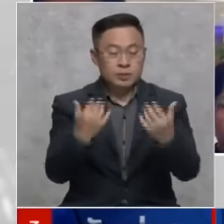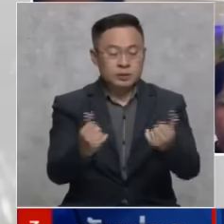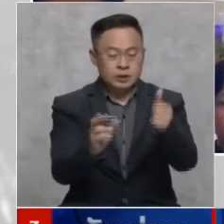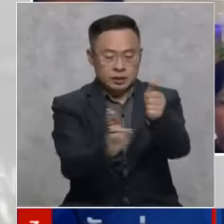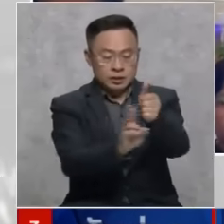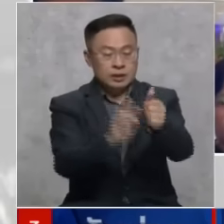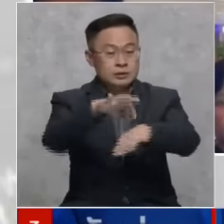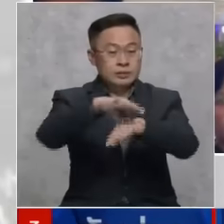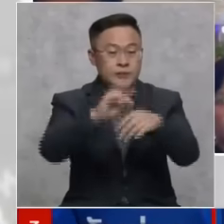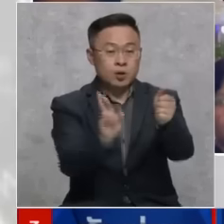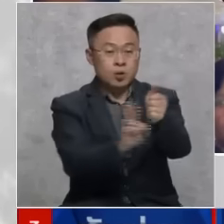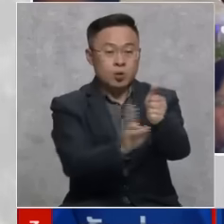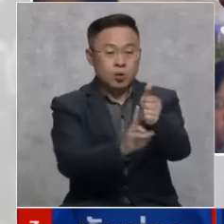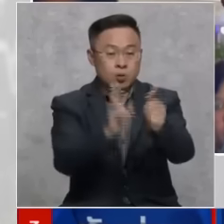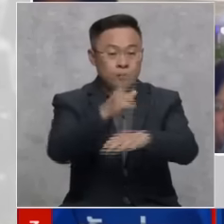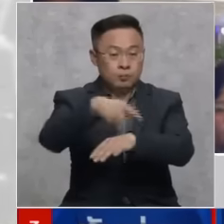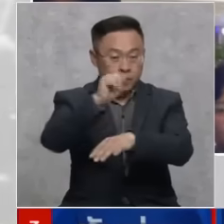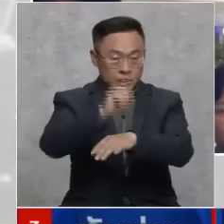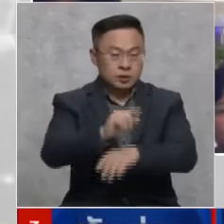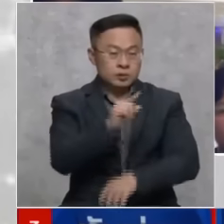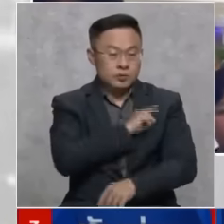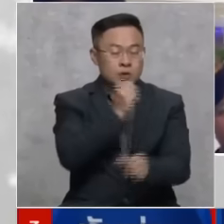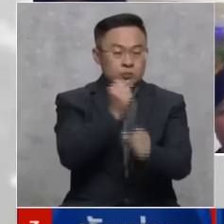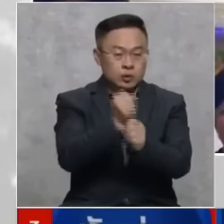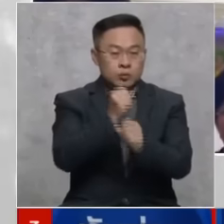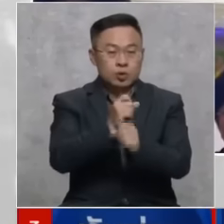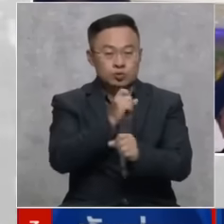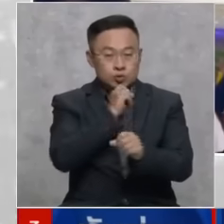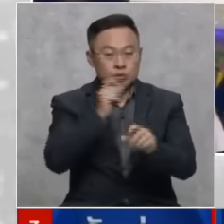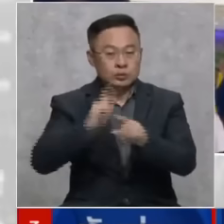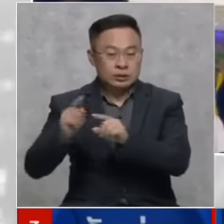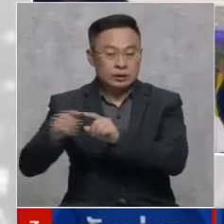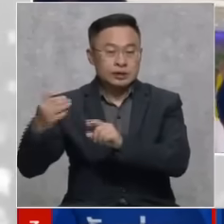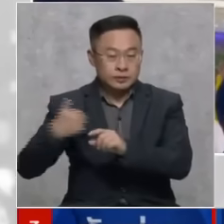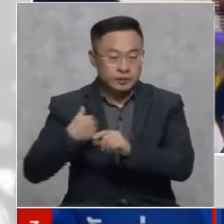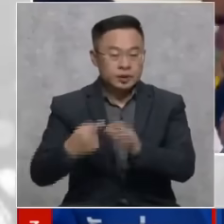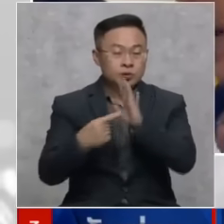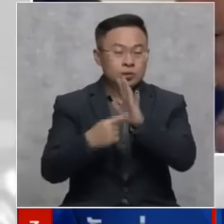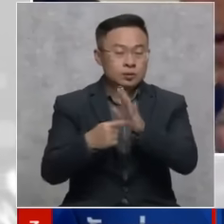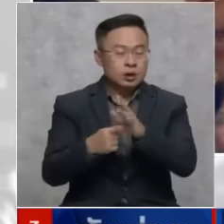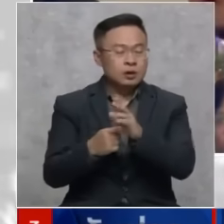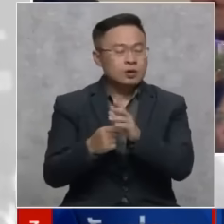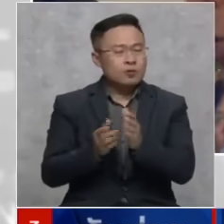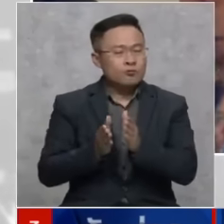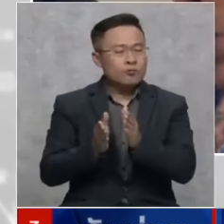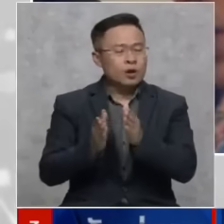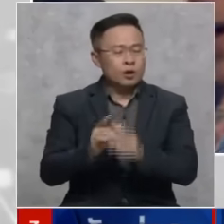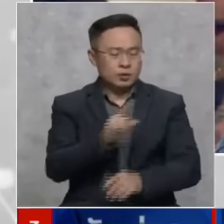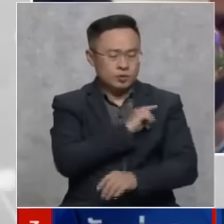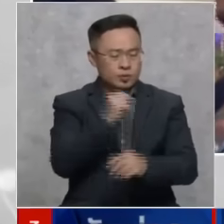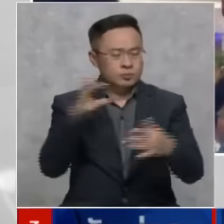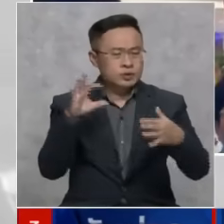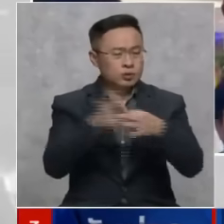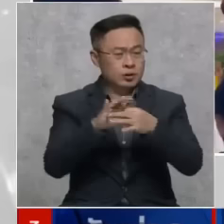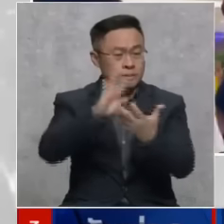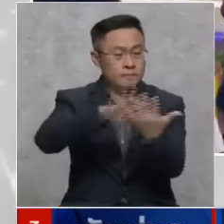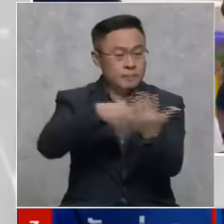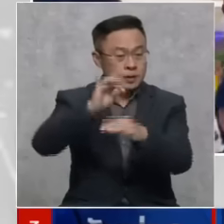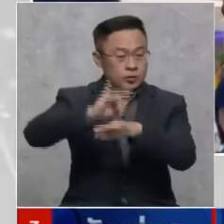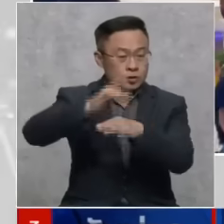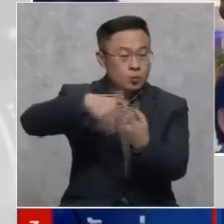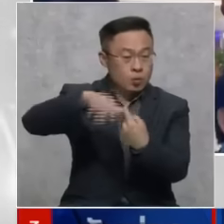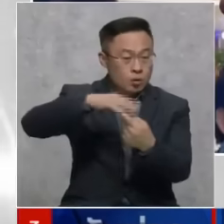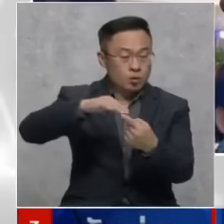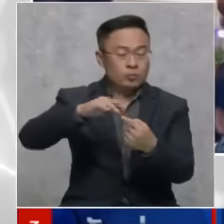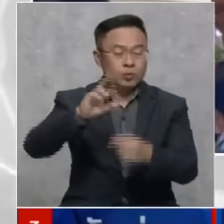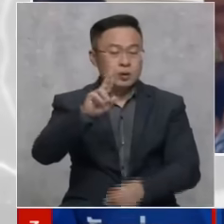กี่ยวกับรัฐสภาน่าจะเป็นรัฐสภาเกี่ยวกับสิ่งแวดล้อมแล้วก็ความโปร่งใสเทคโนโลยีที่เขายังทำค้างอยู่ประกอบกับเขาก็อ